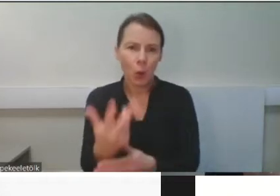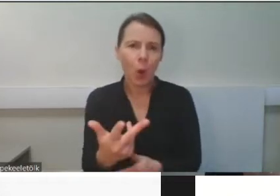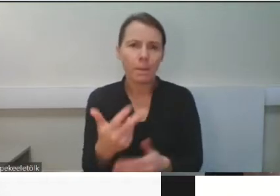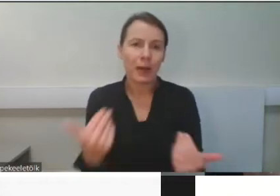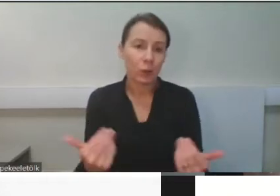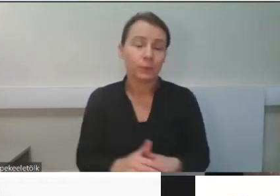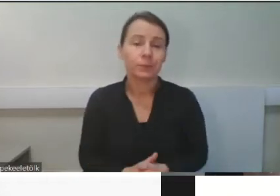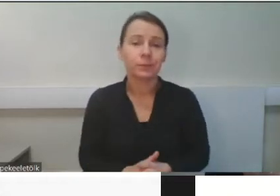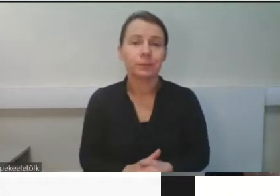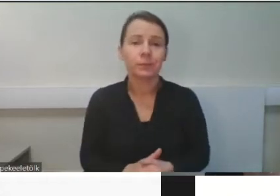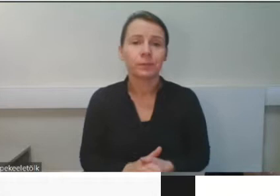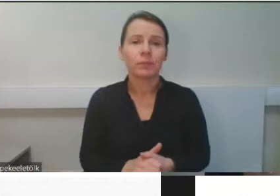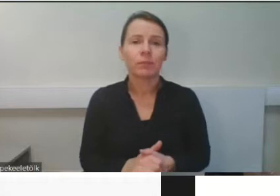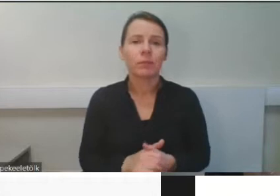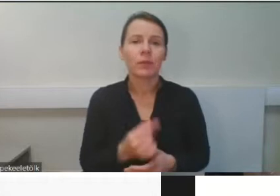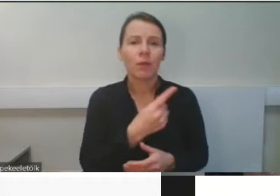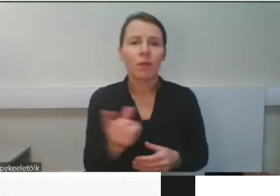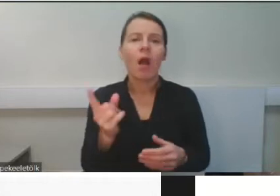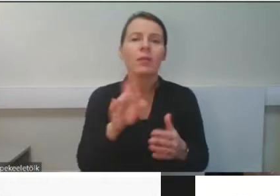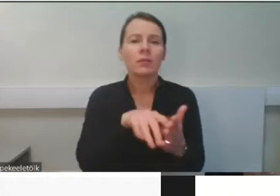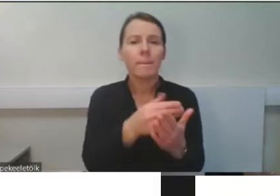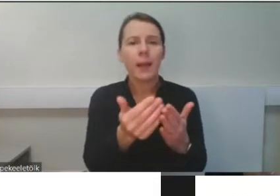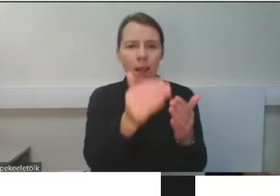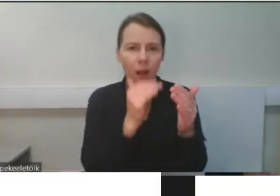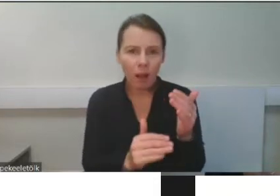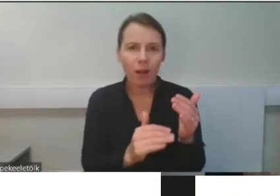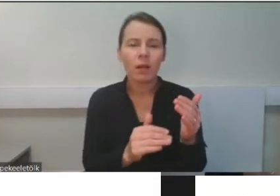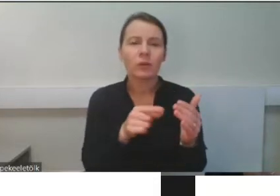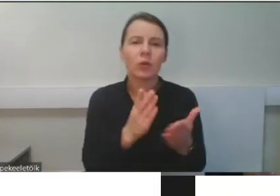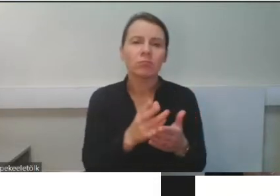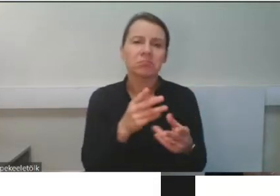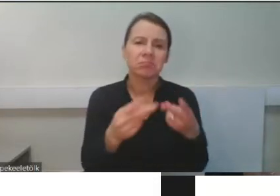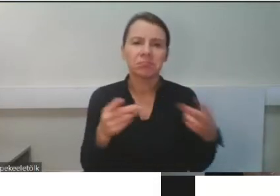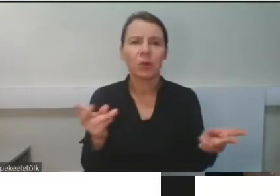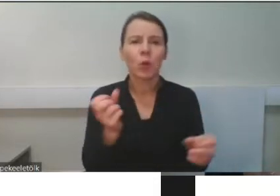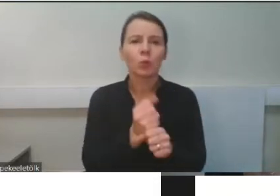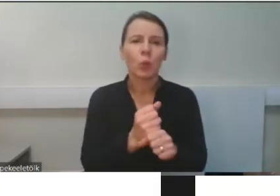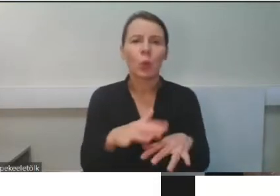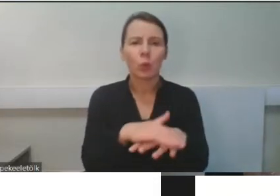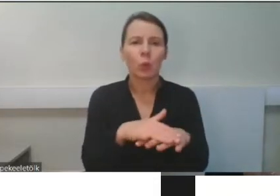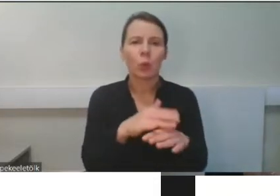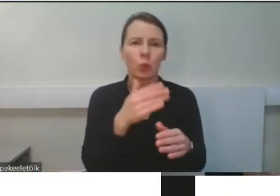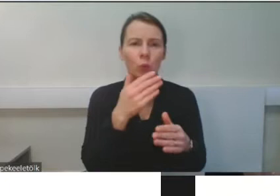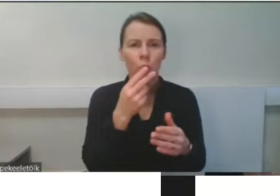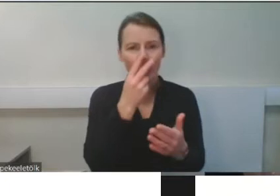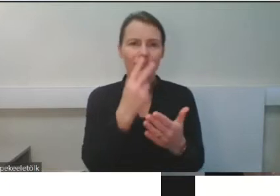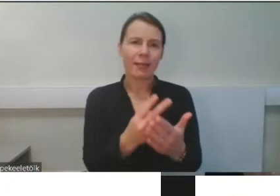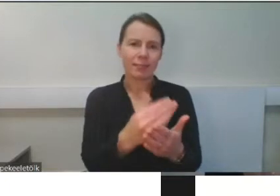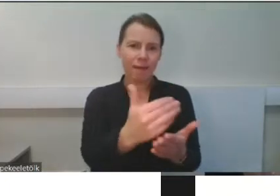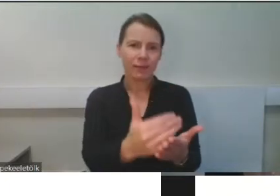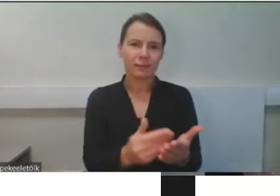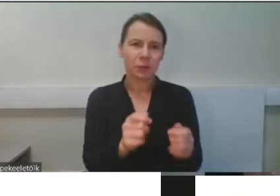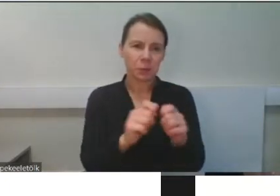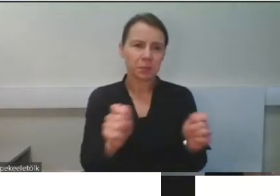juurde näiteks. Aga kui siit edasi minna, siis need puuetega inimeste statistika